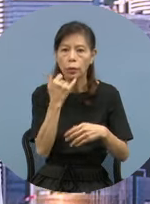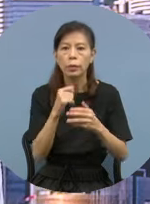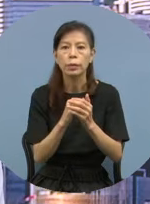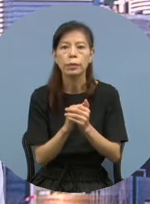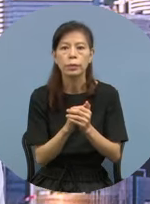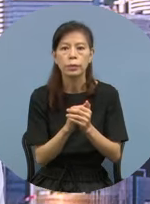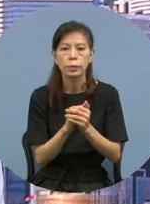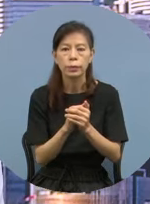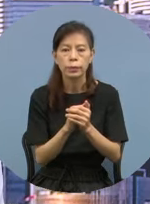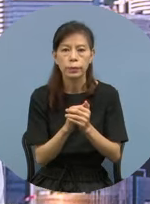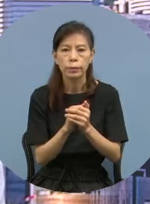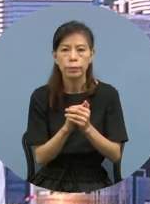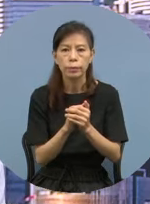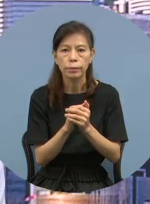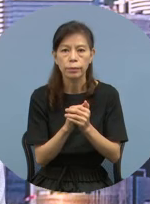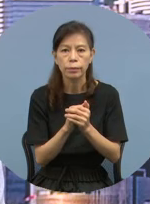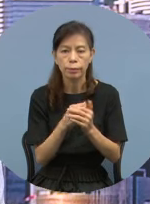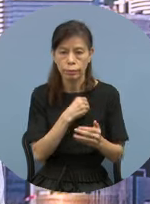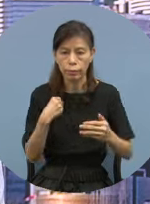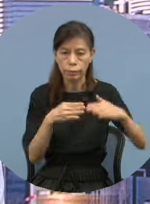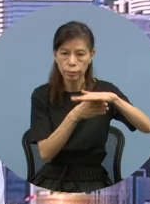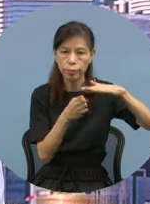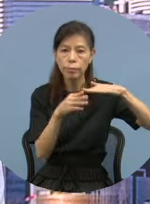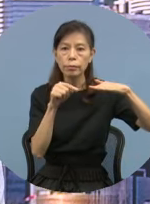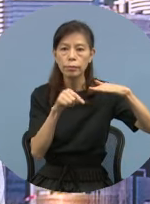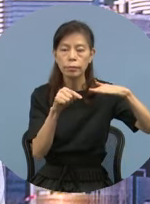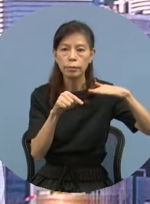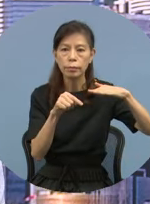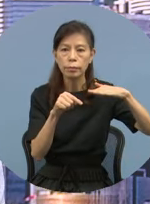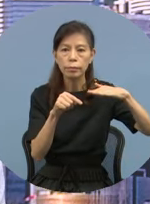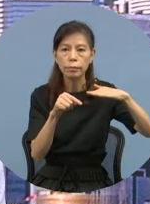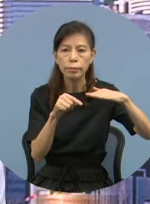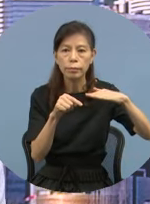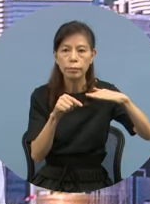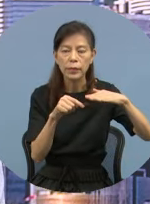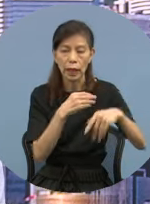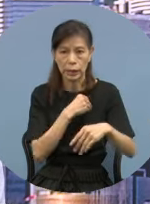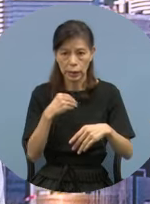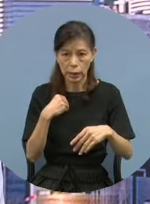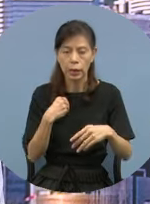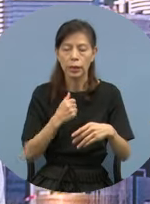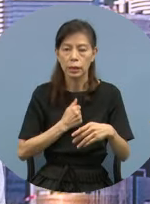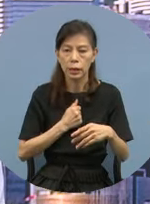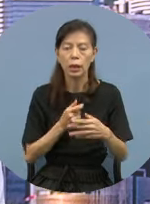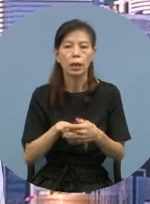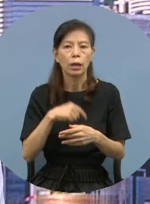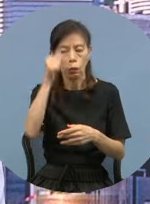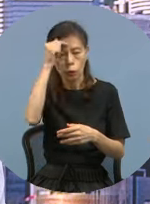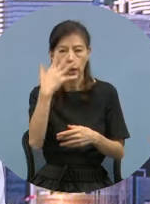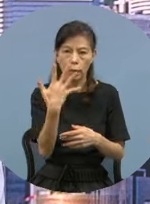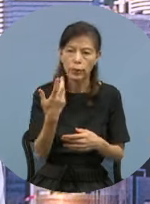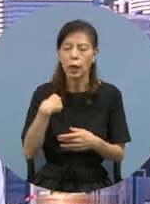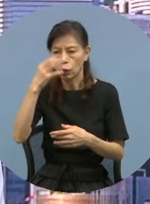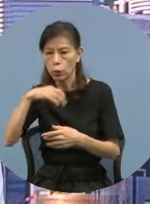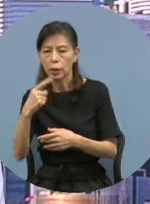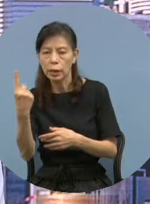九龍土瓜灣那裡的。咁嗰個診所咧，就應該係有一位醫生啦，有5位姑娘啦，一位配